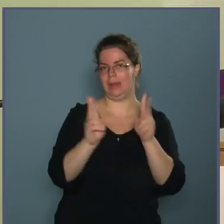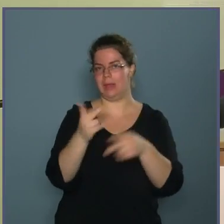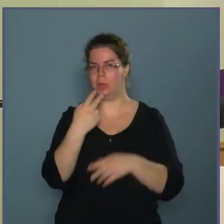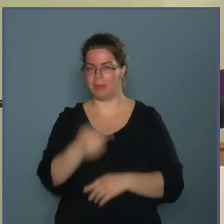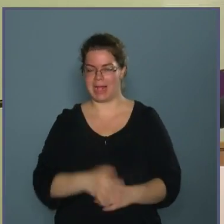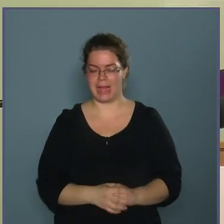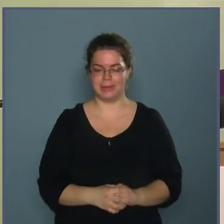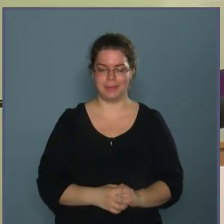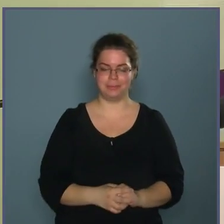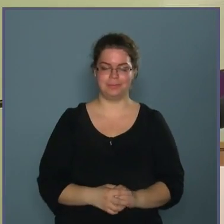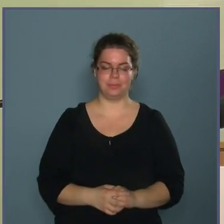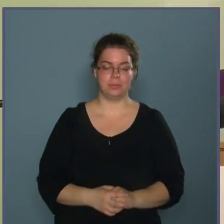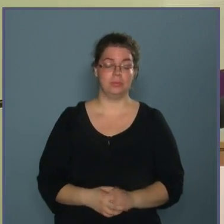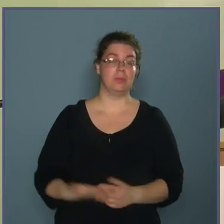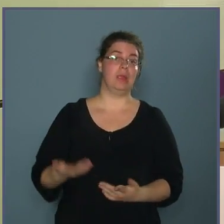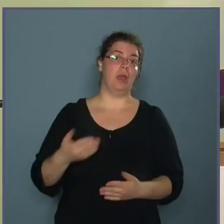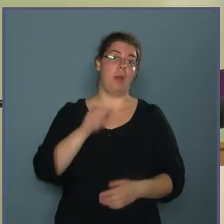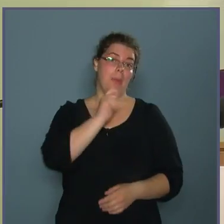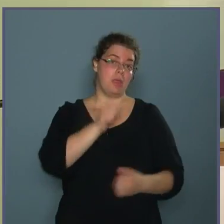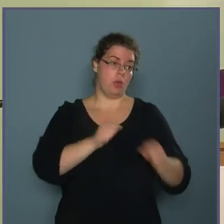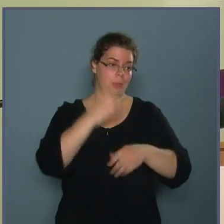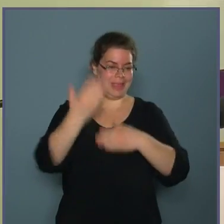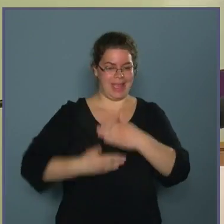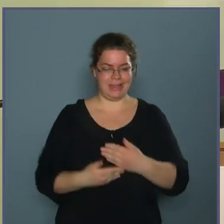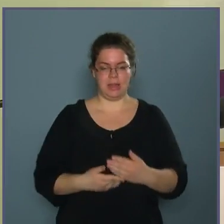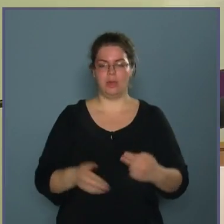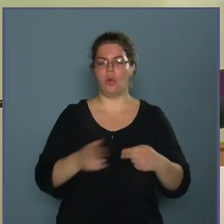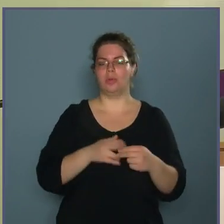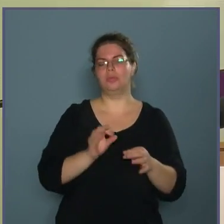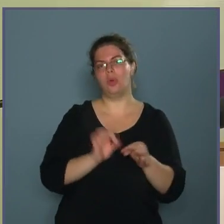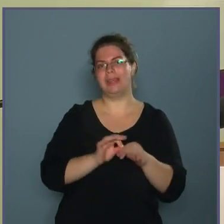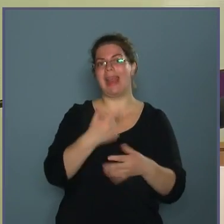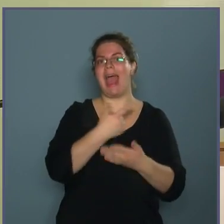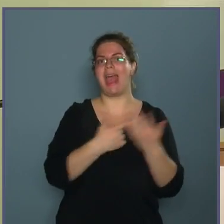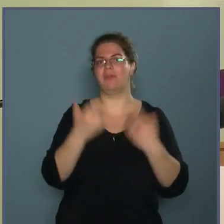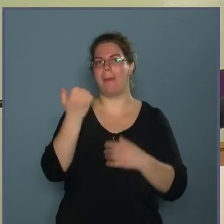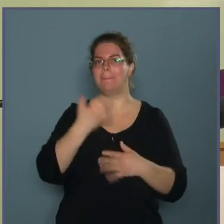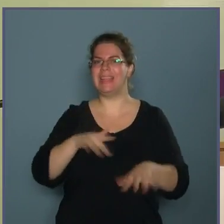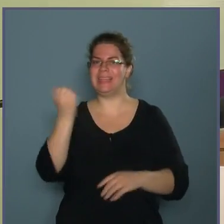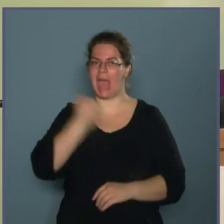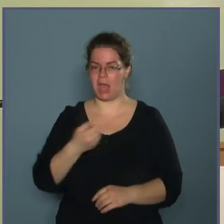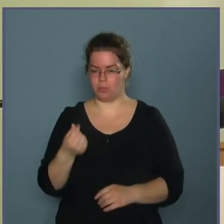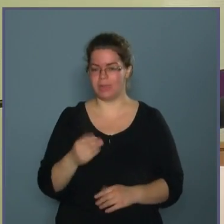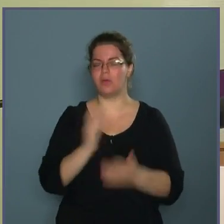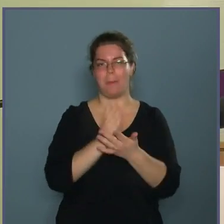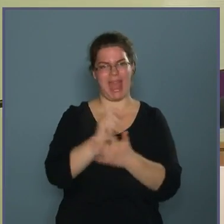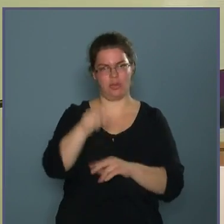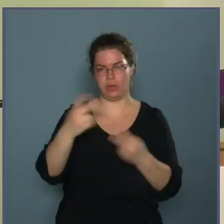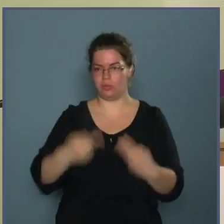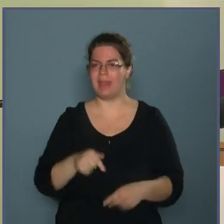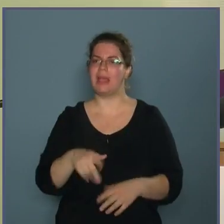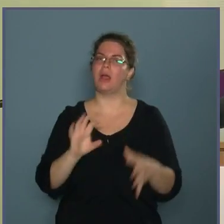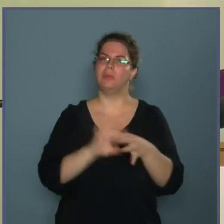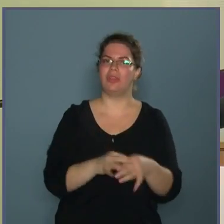látni. A magyar kormány eddig konkrétan 70 milliárd forintról hozott már döntést. Ennek kapcsán eszközök